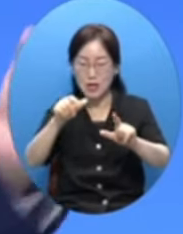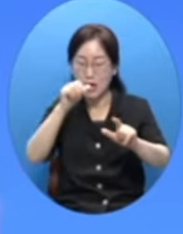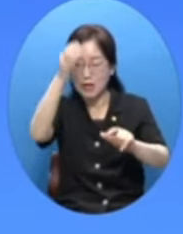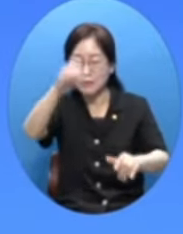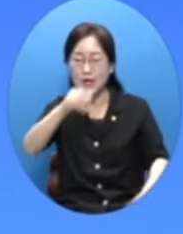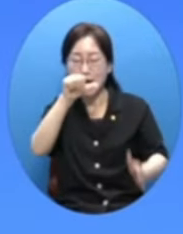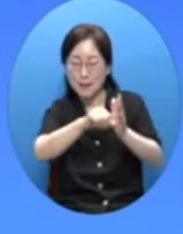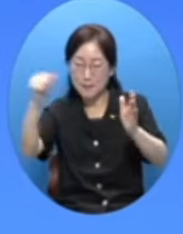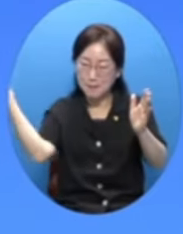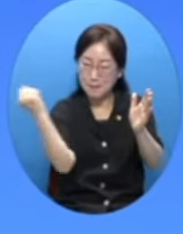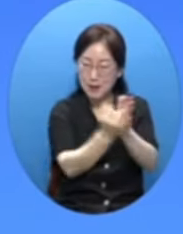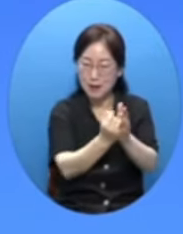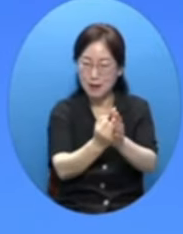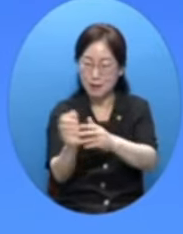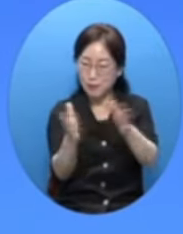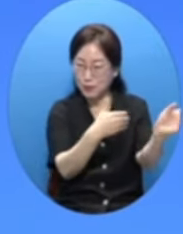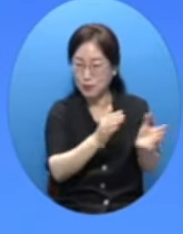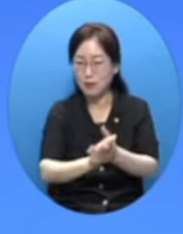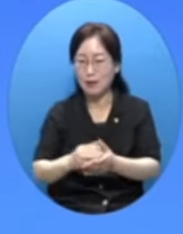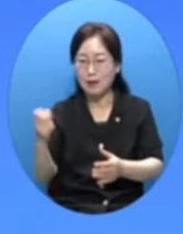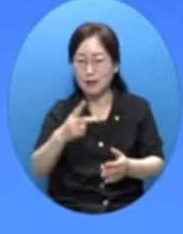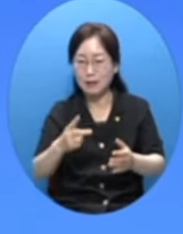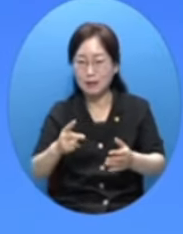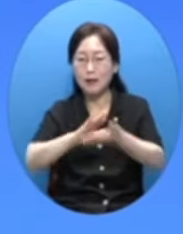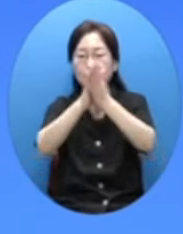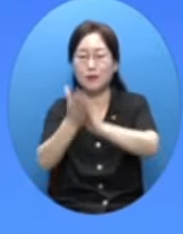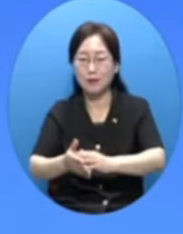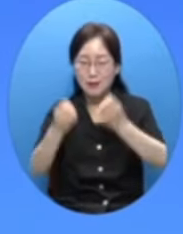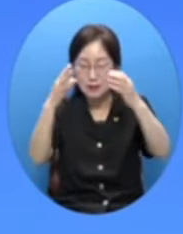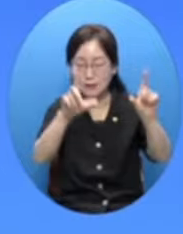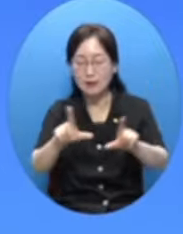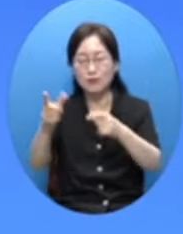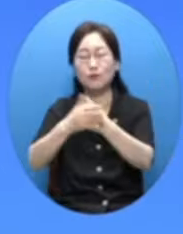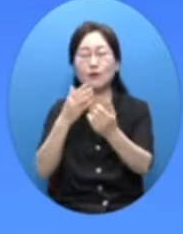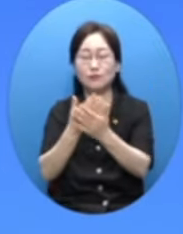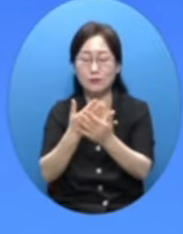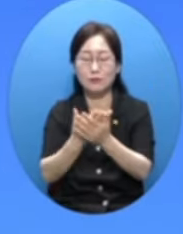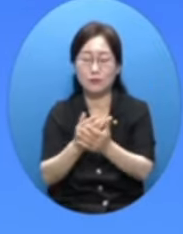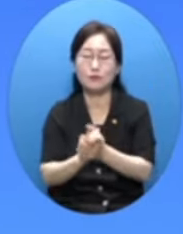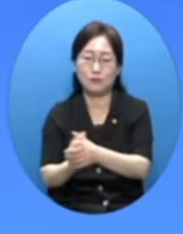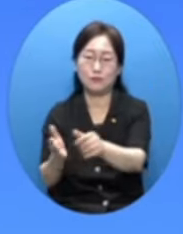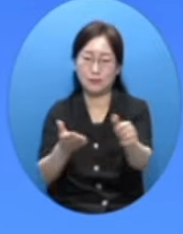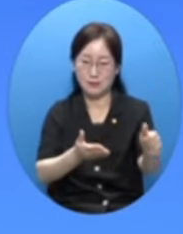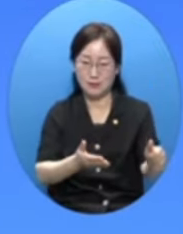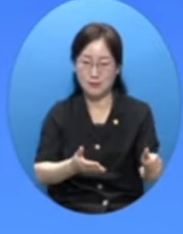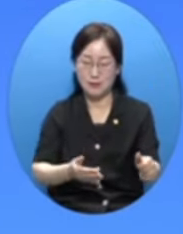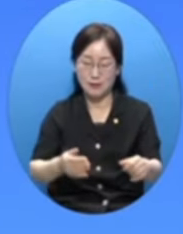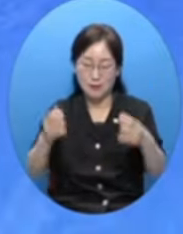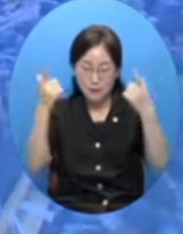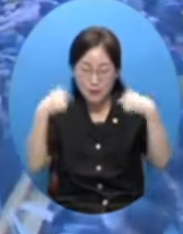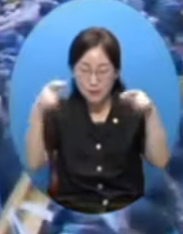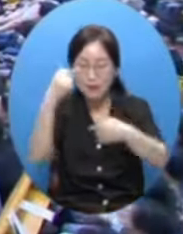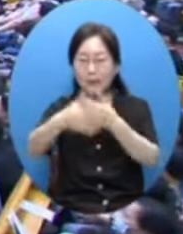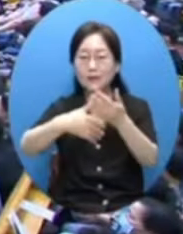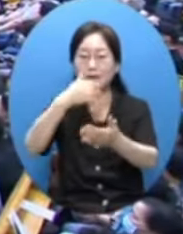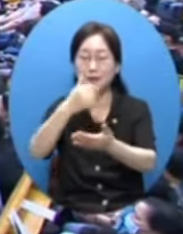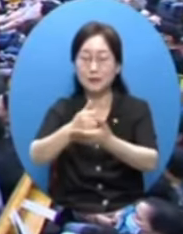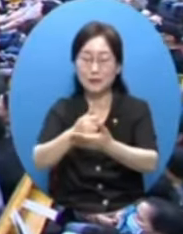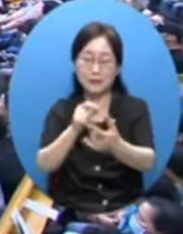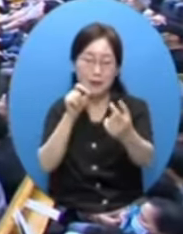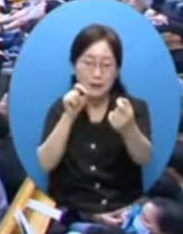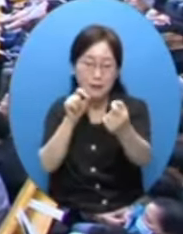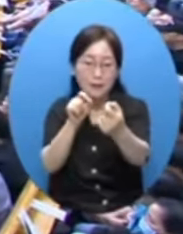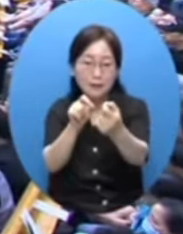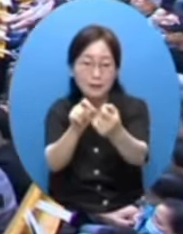거듭나 새 사람의 모습으로 살게 하여 주옵소서. 그리고 날마다 우리는 하나님께